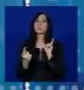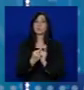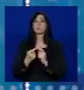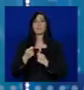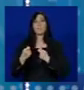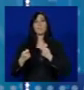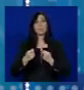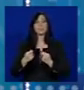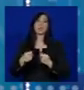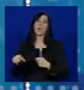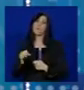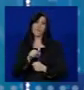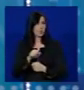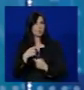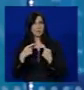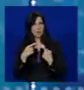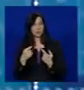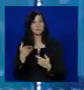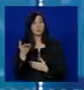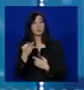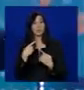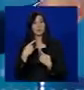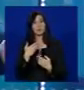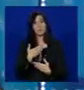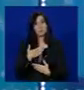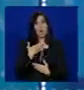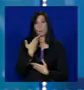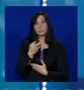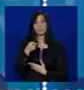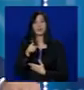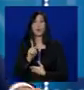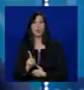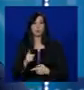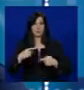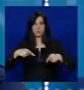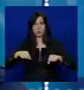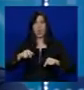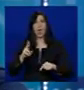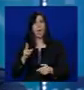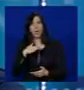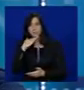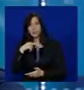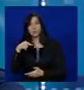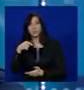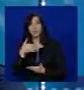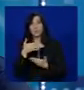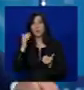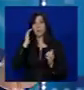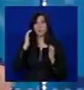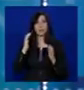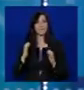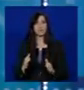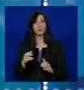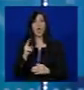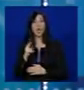бизнеса, водим и с тях разговори. На тези разговори ние обясняваме това, което в това студио. Как се стигна до това да нямаме правителство